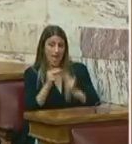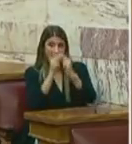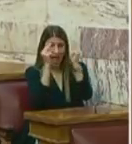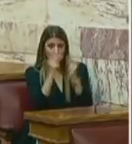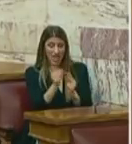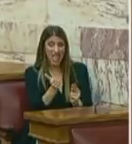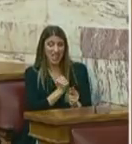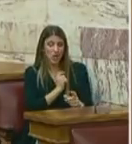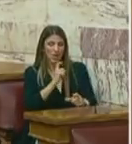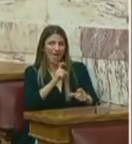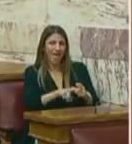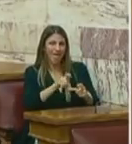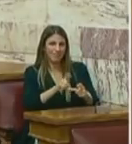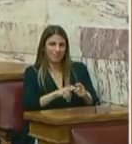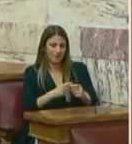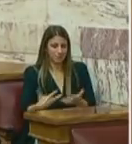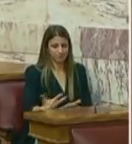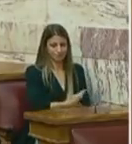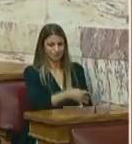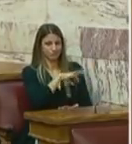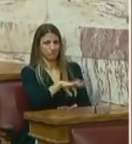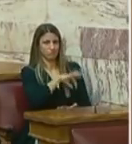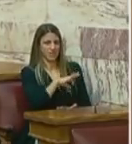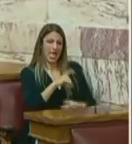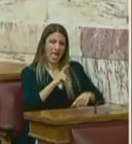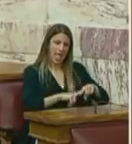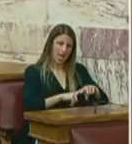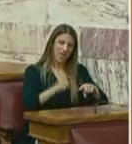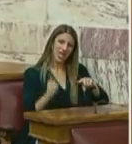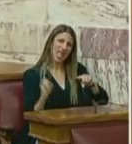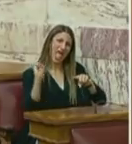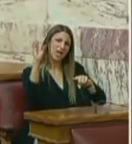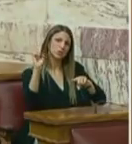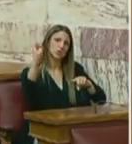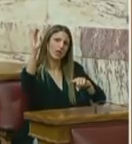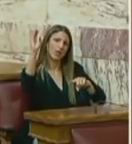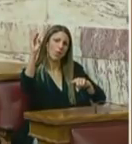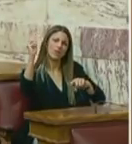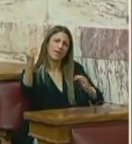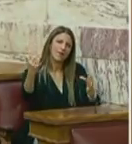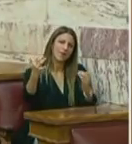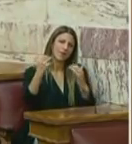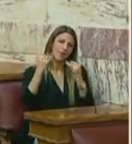όμως να χρησιμοποιεί όχι μόνο στην Ελλάδα αλλά και παγκοσμίως μεθοδεύσεις επιρροής, ικανές να